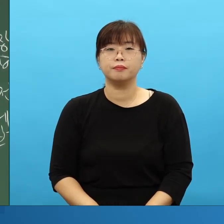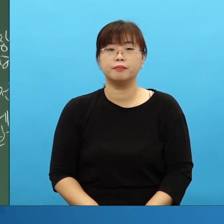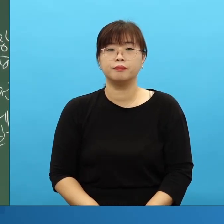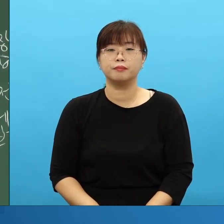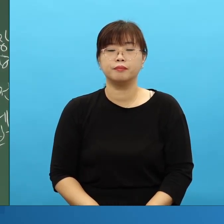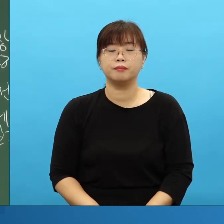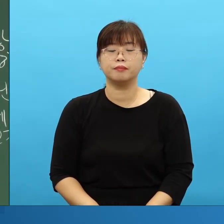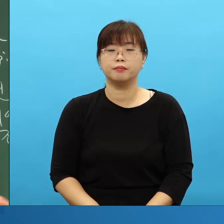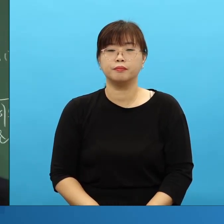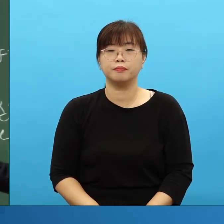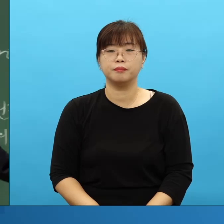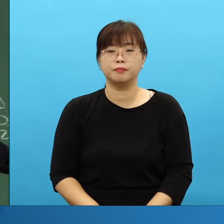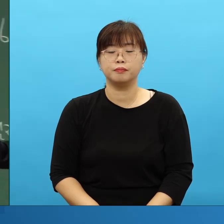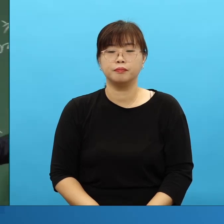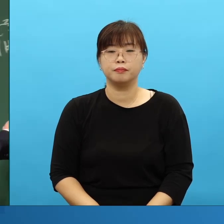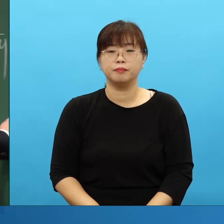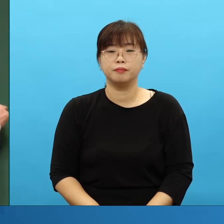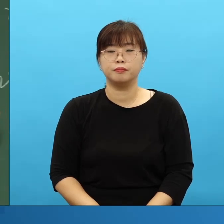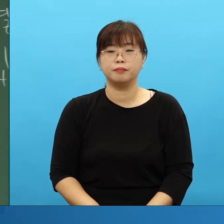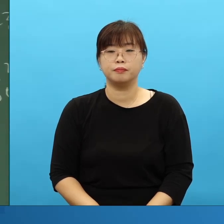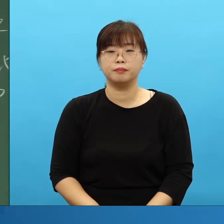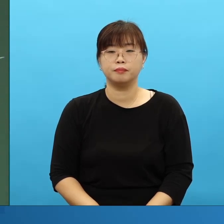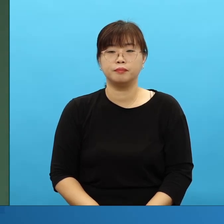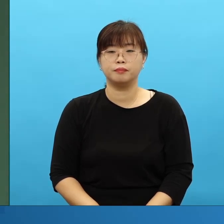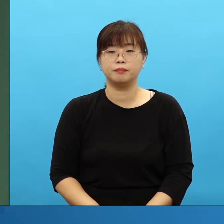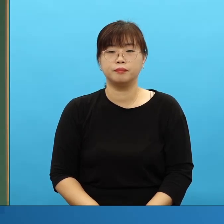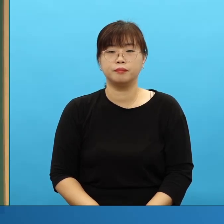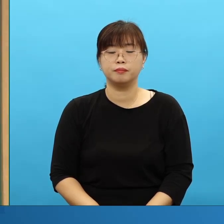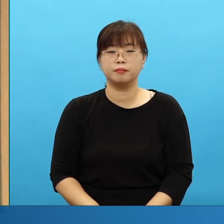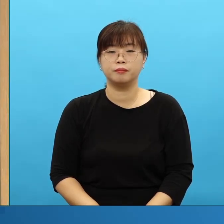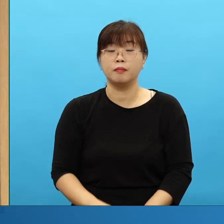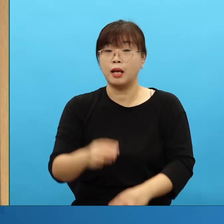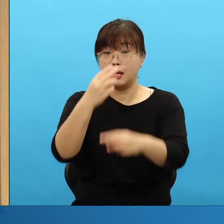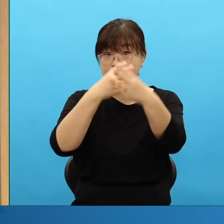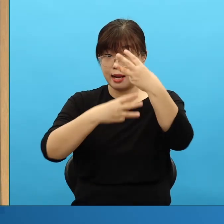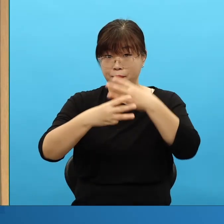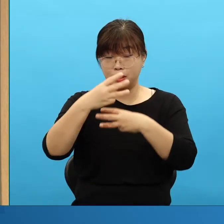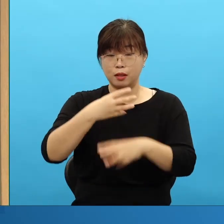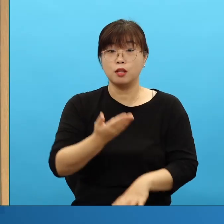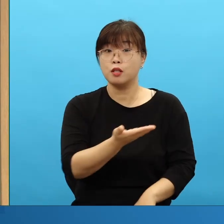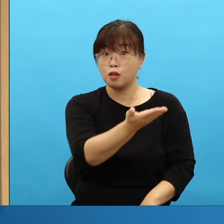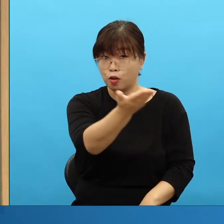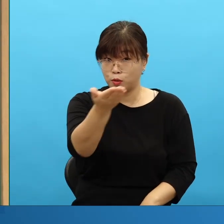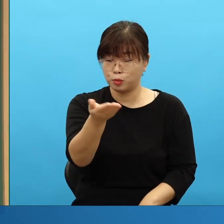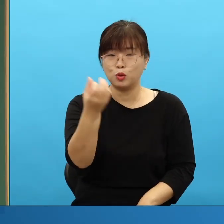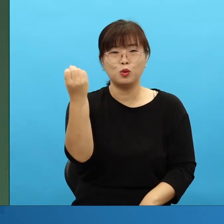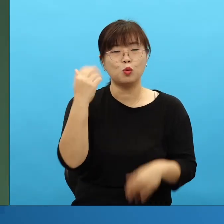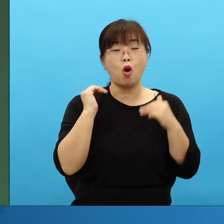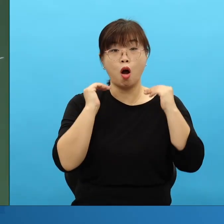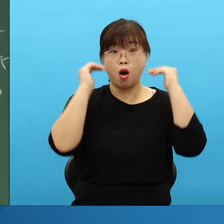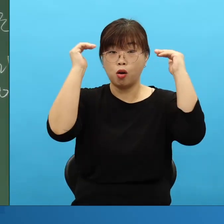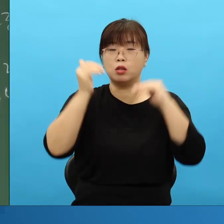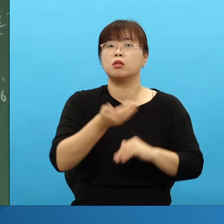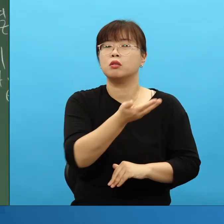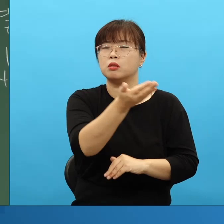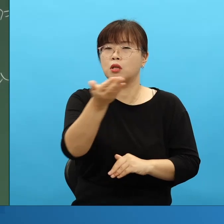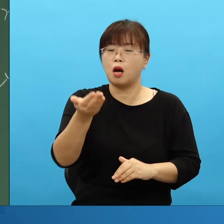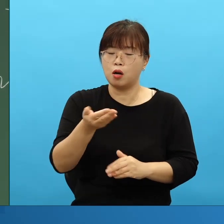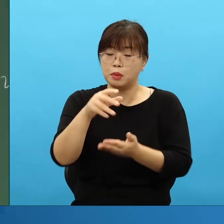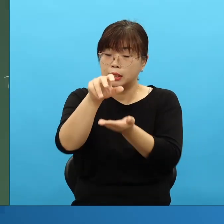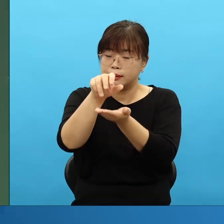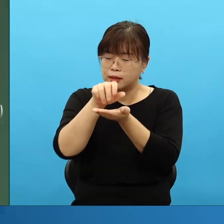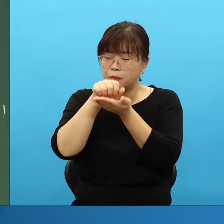건 있습니다. There is one thing you must keep in mind, though. 우리 렘넌트들도 참고해야 됩니다. And remnants, you must also keep this in mind.